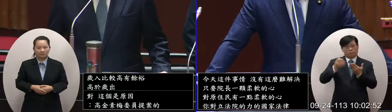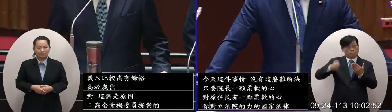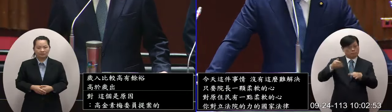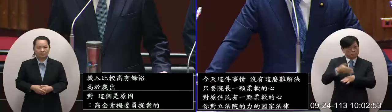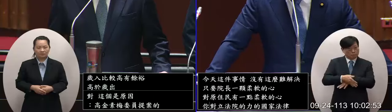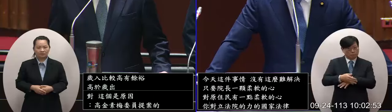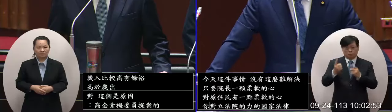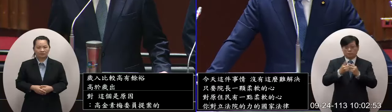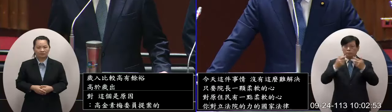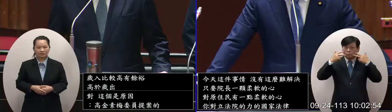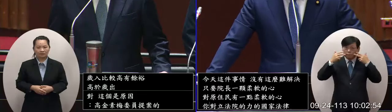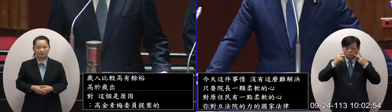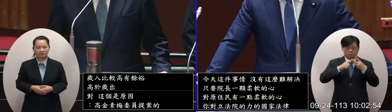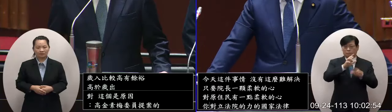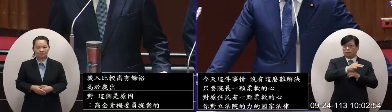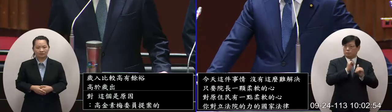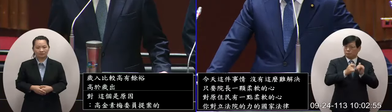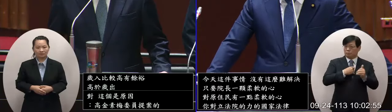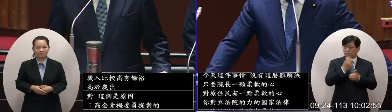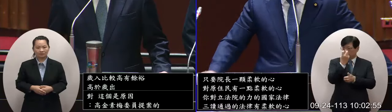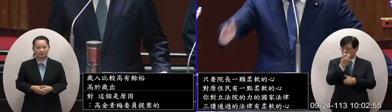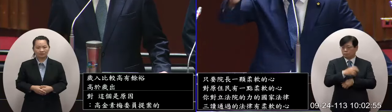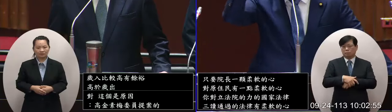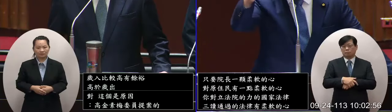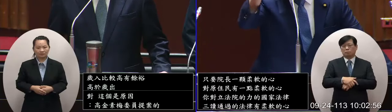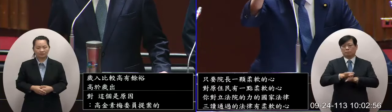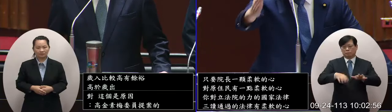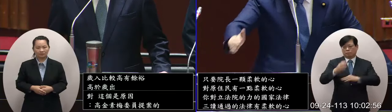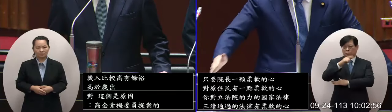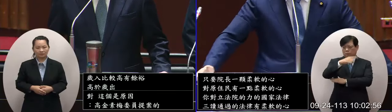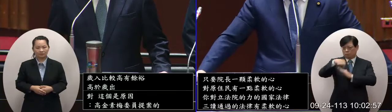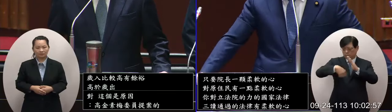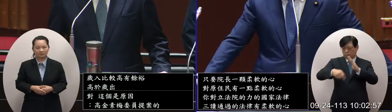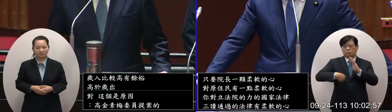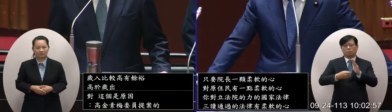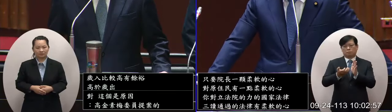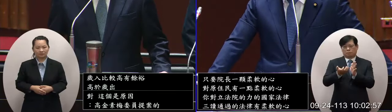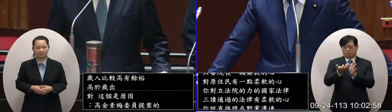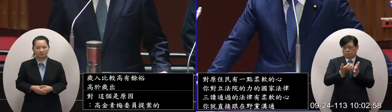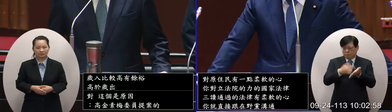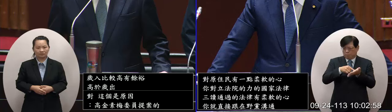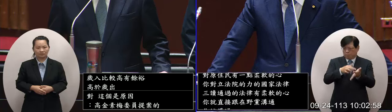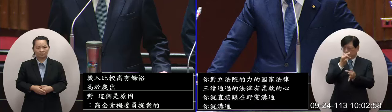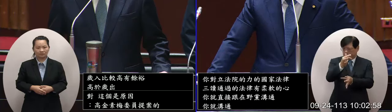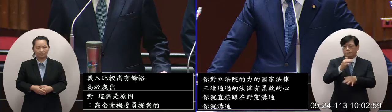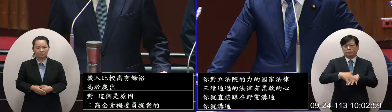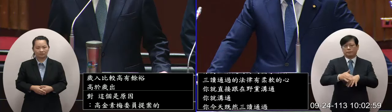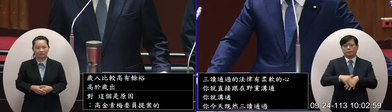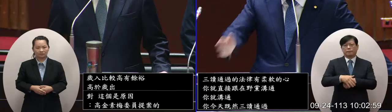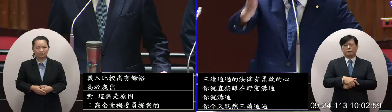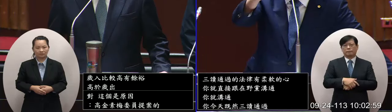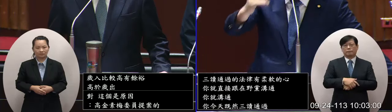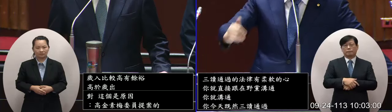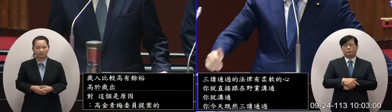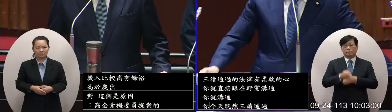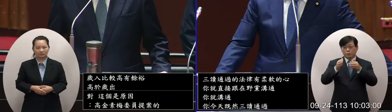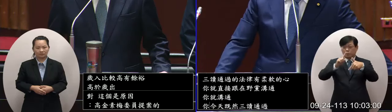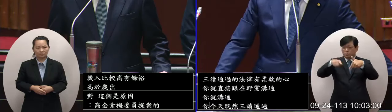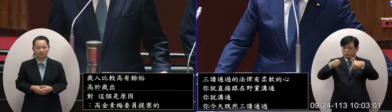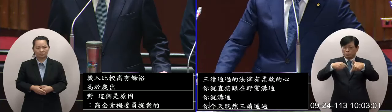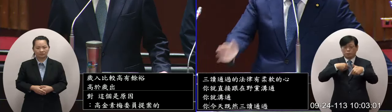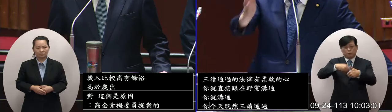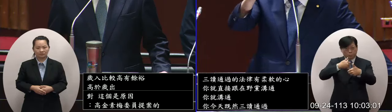过对原住民、对农民的照顾，行政院绝对努力的把预算编足，来对吴丽华交